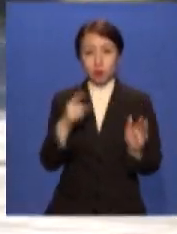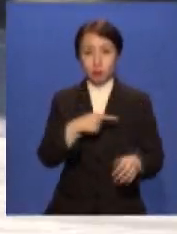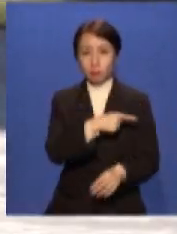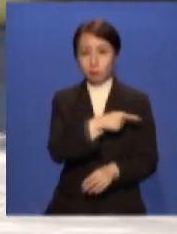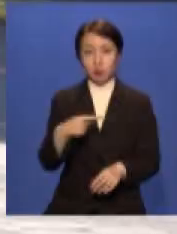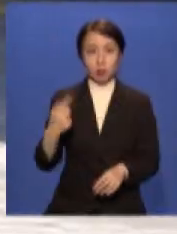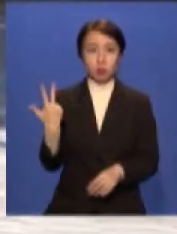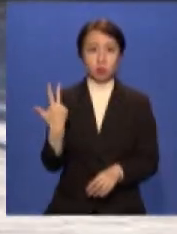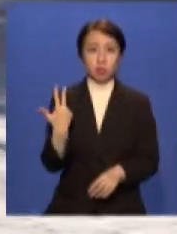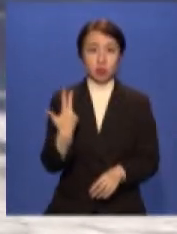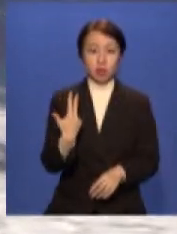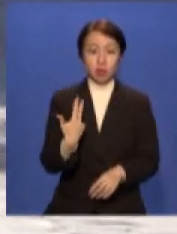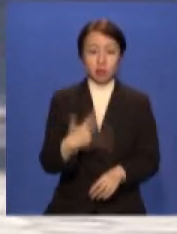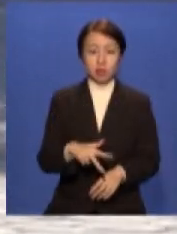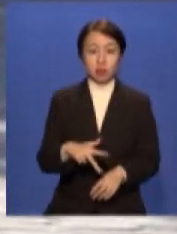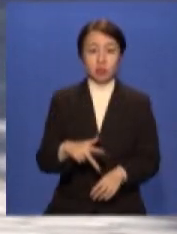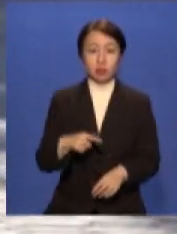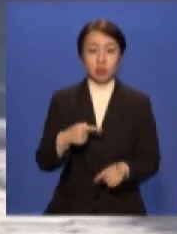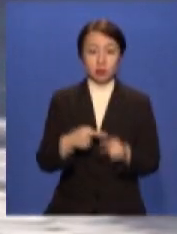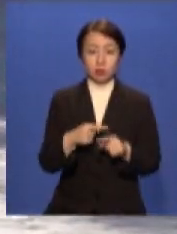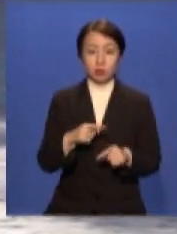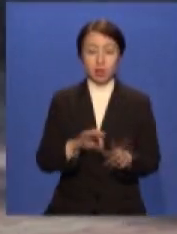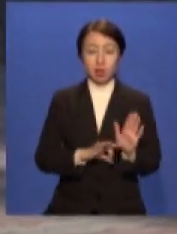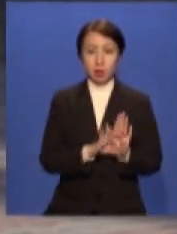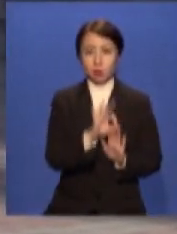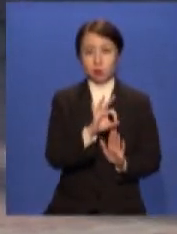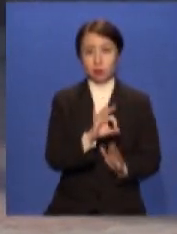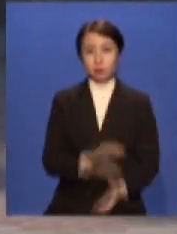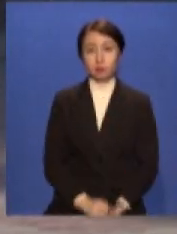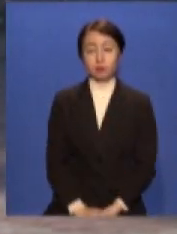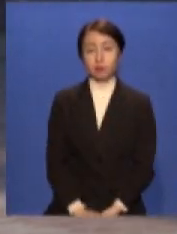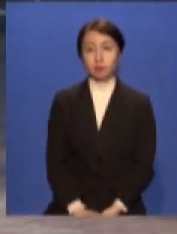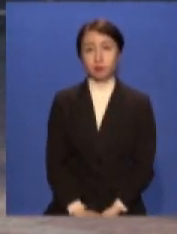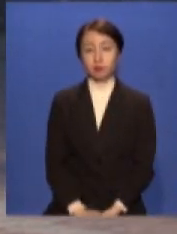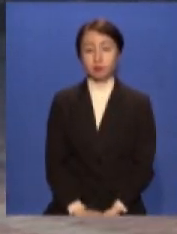37,5 градусов. Адилия Кушекова, Куанар Абдрахманов, служба новостей.